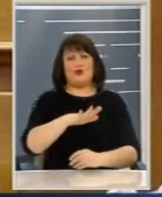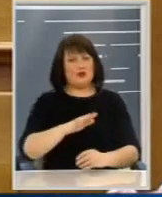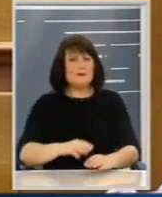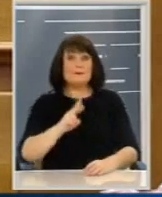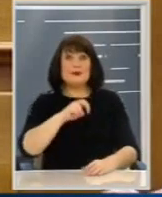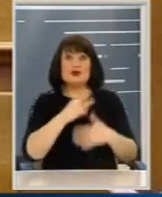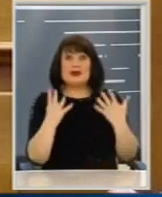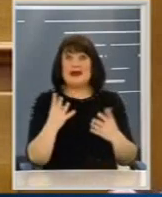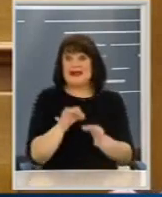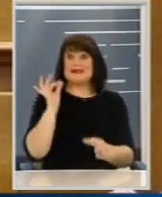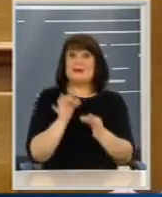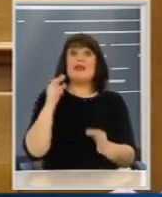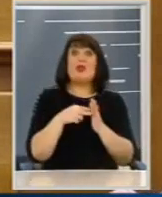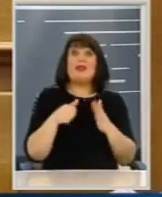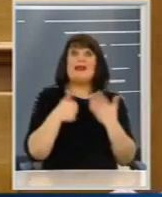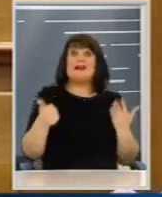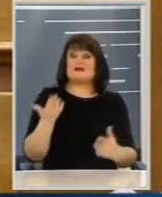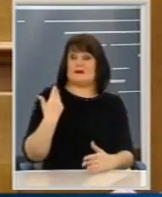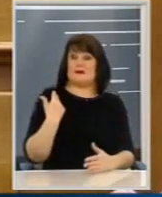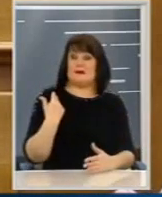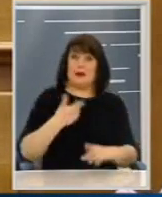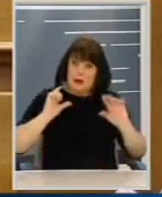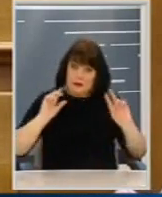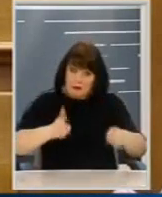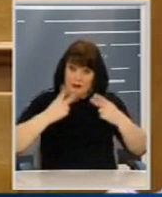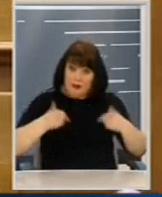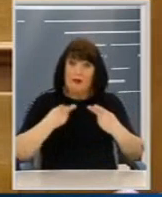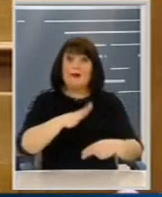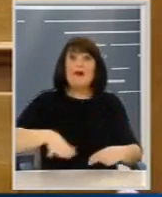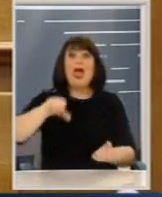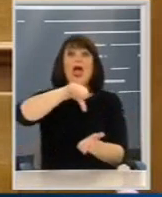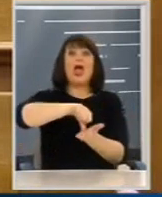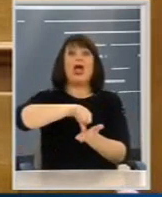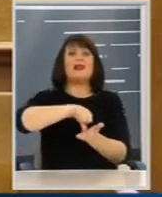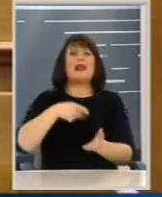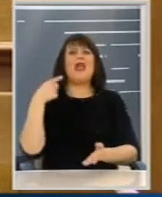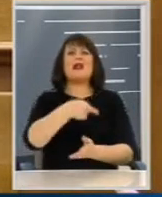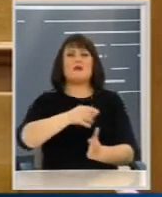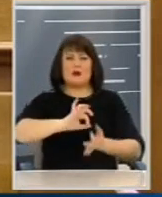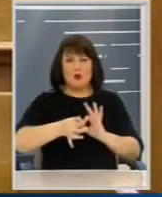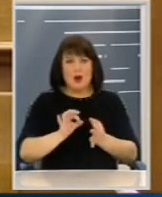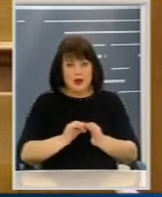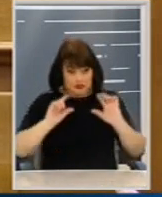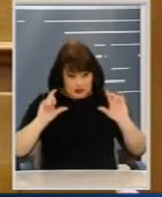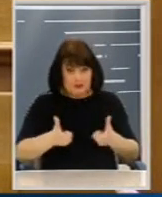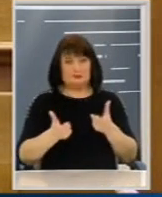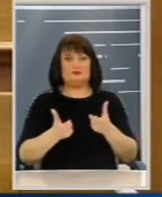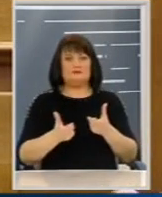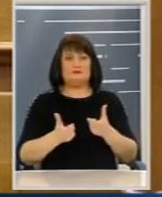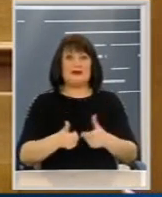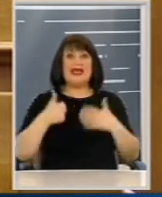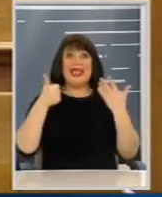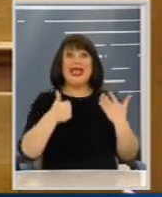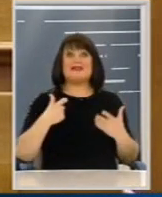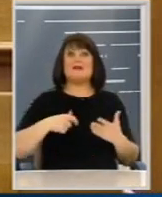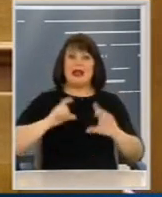29 Σεπτέμβρη του 2016, εξάρθρωση στην ευρύτερη περιοχή των Αθηνών άλλης εγκληματικής οργάνωσης, σύλληψη 6